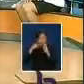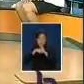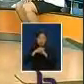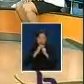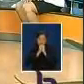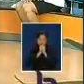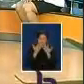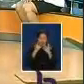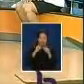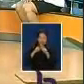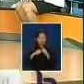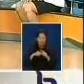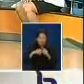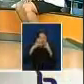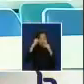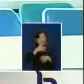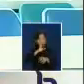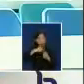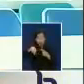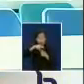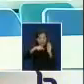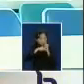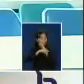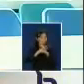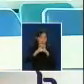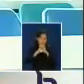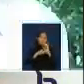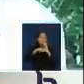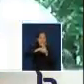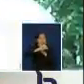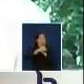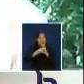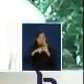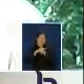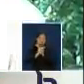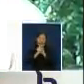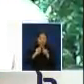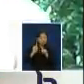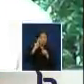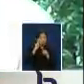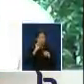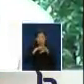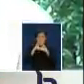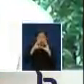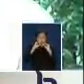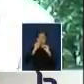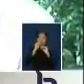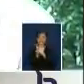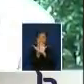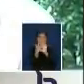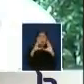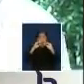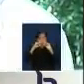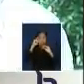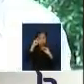อะไรต่างๆพวกนี้ยันกระทั่งระยองจันตราดอะไรพวกนี้เราก็คอนเฟอเรนซ์คุยนะครับก็ทำความเข้าใจแล้วแ